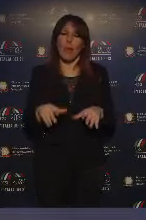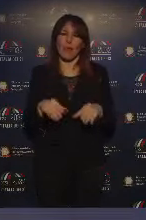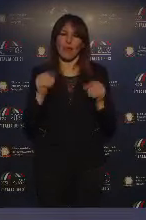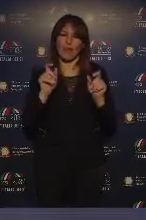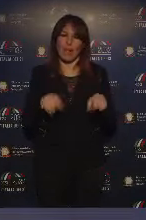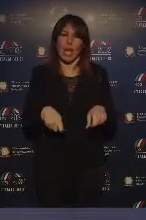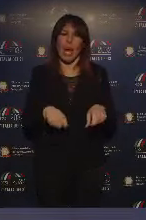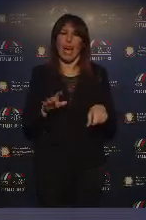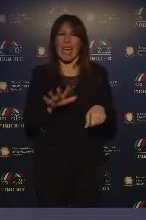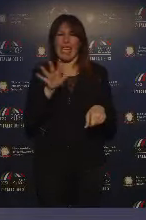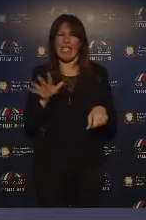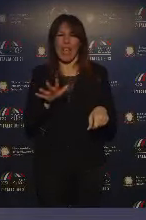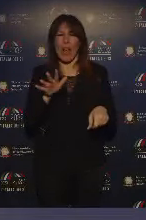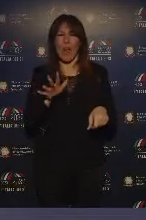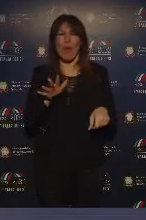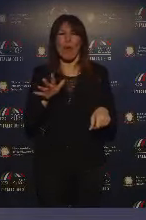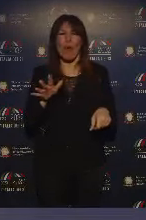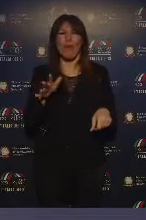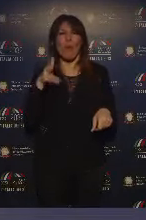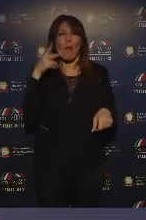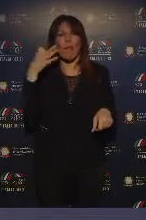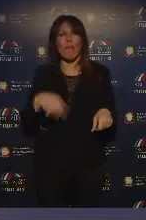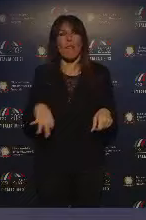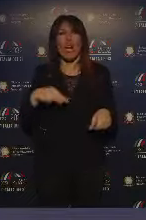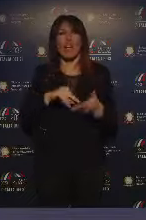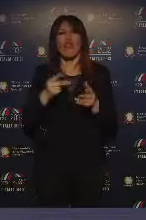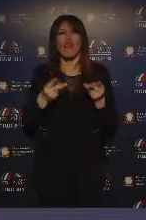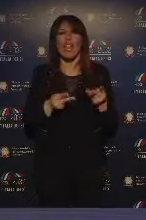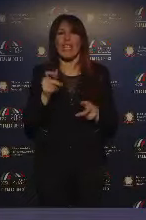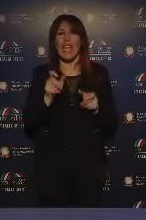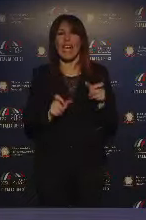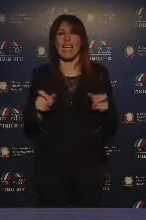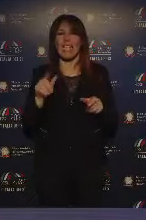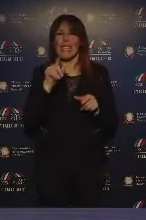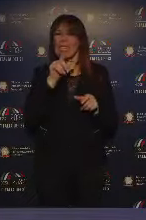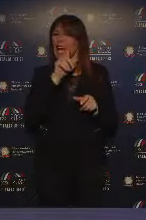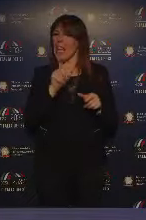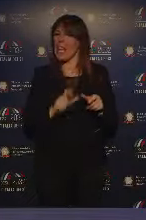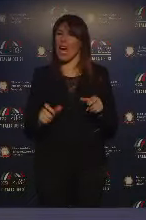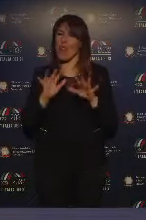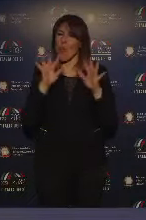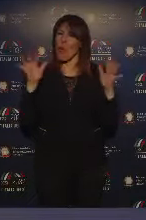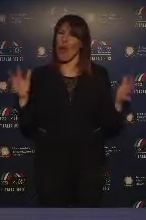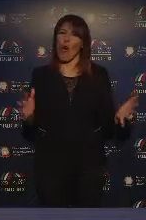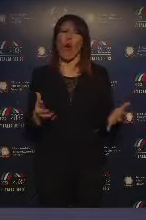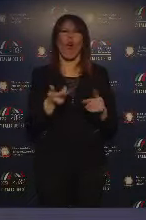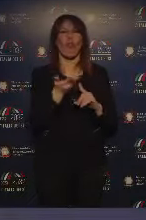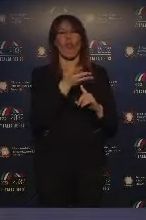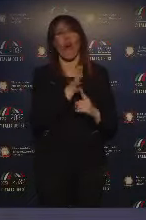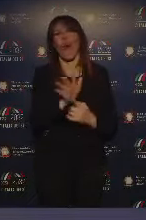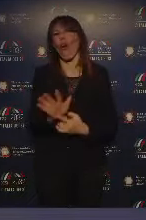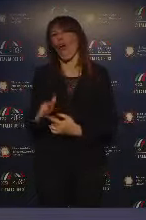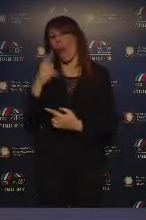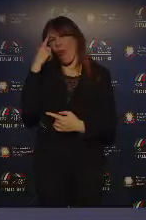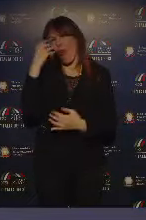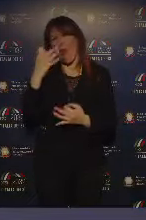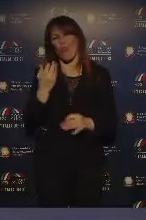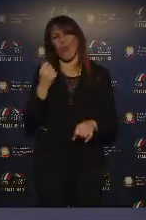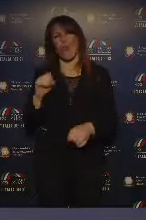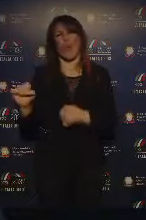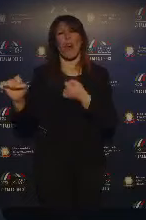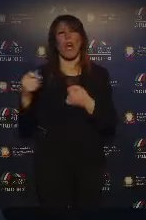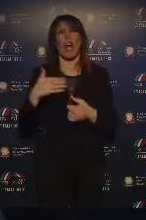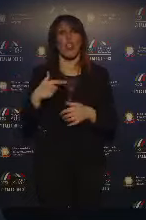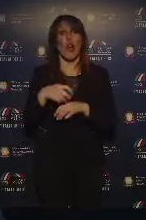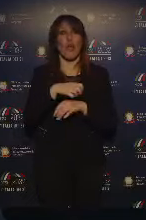della bravura degli ingegneri italiani che farà il giro del mondo perché io da ministro sto sto andando in tanti paesi al